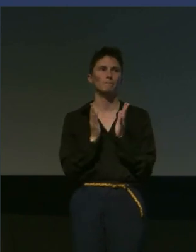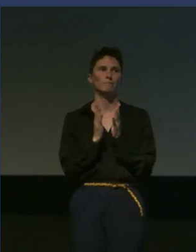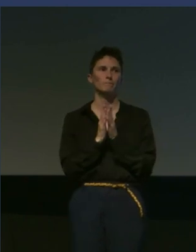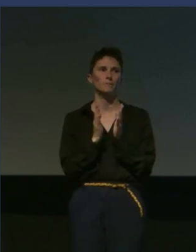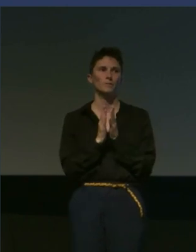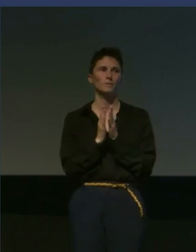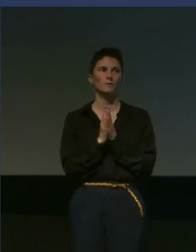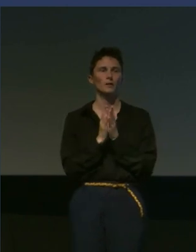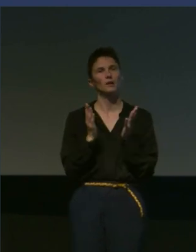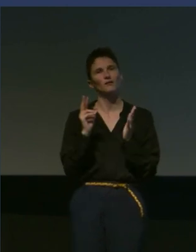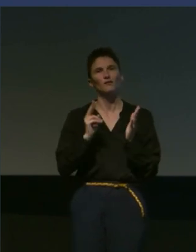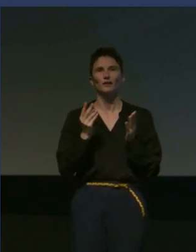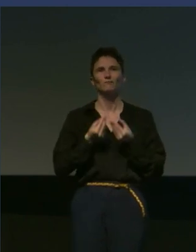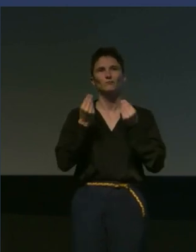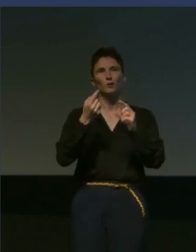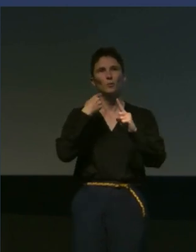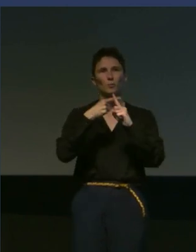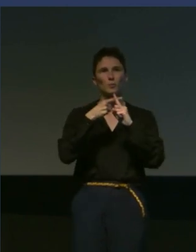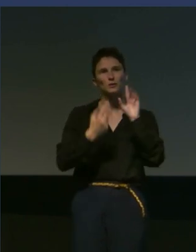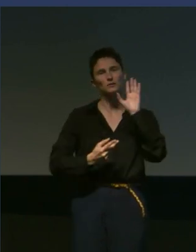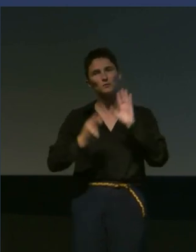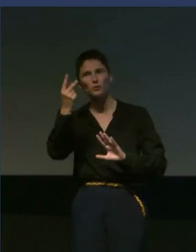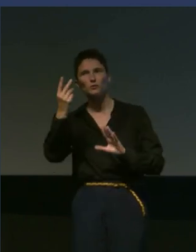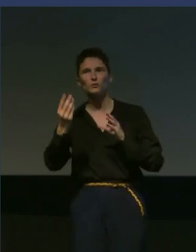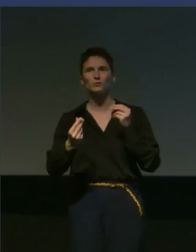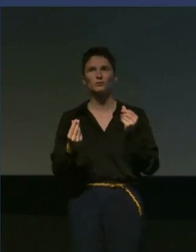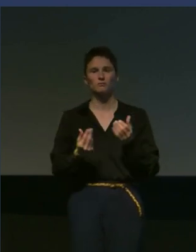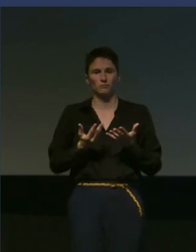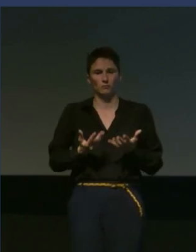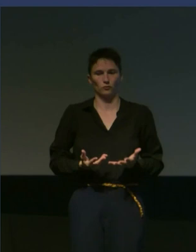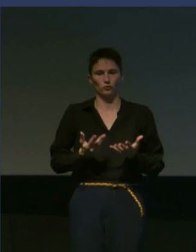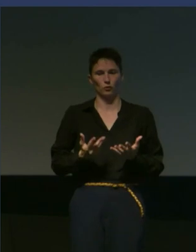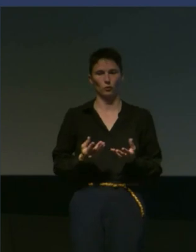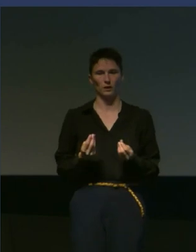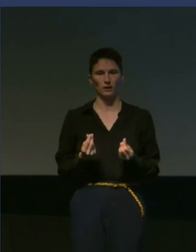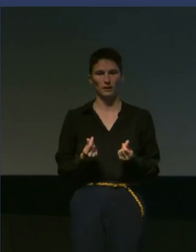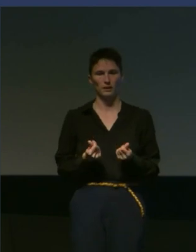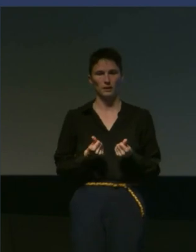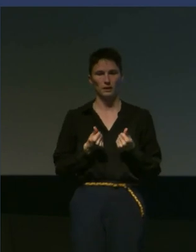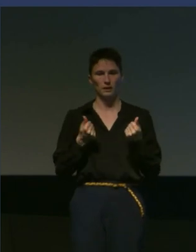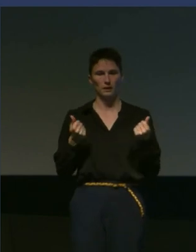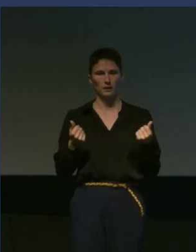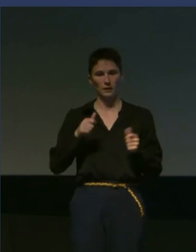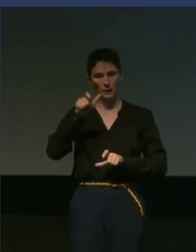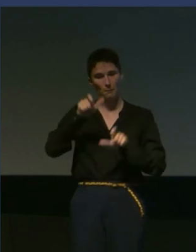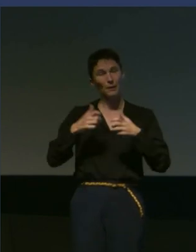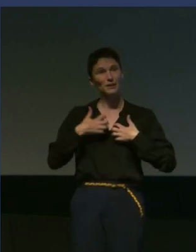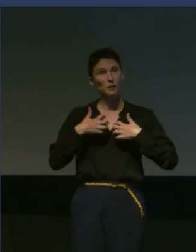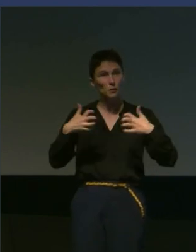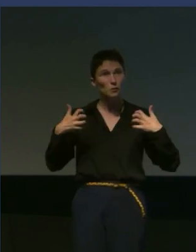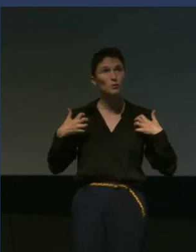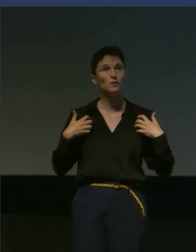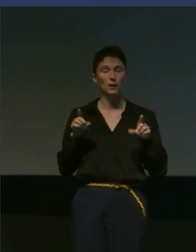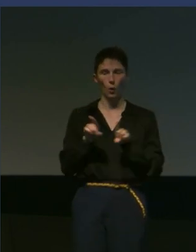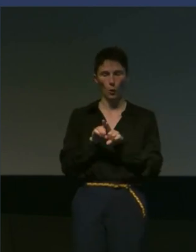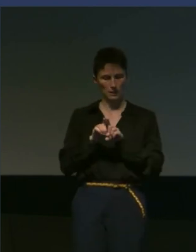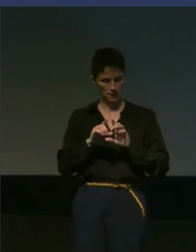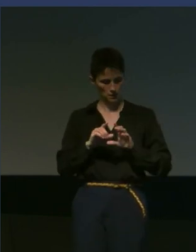sur une note un peu plus positive. C'est qu'aujourd'hui, les scientifiques ont aussi changé de